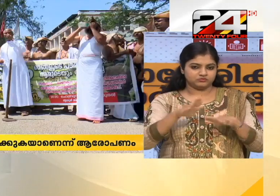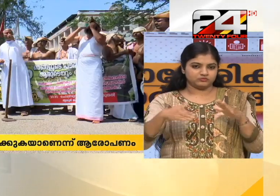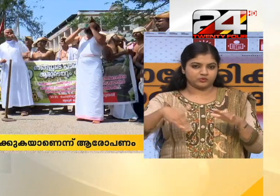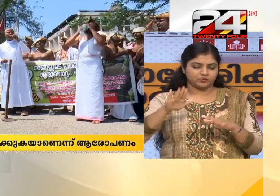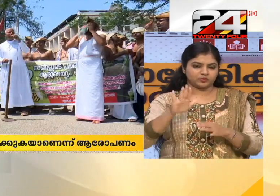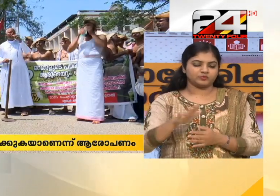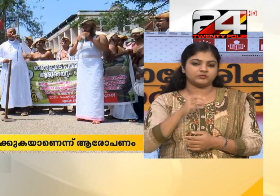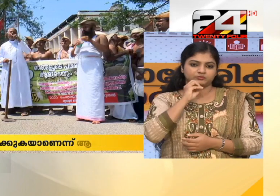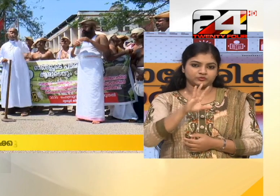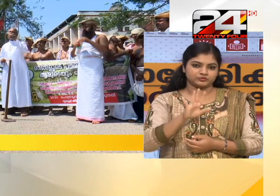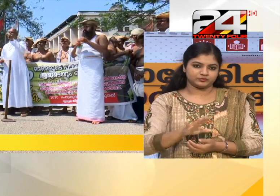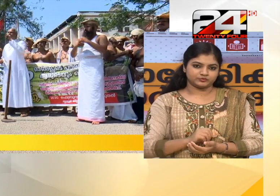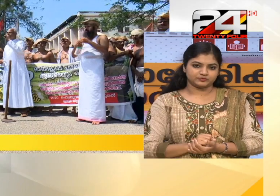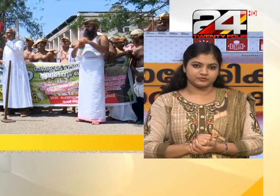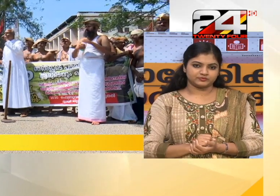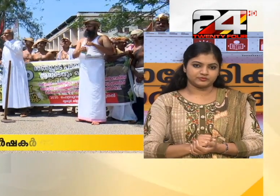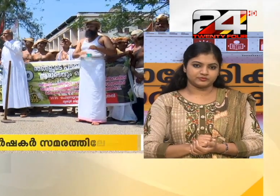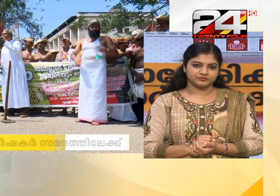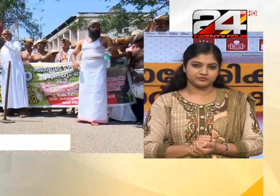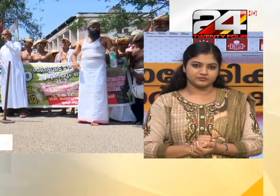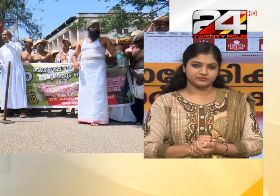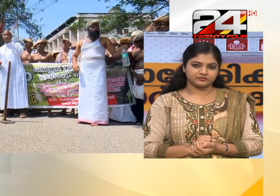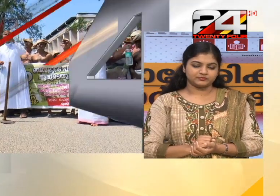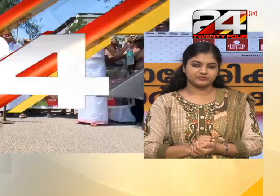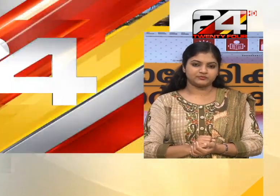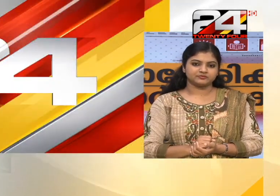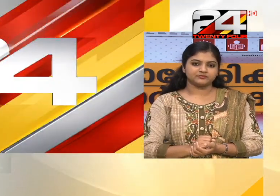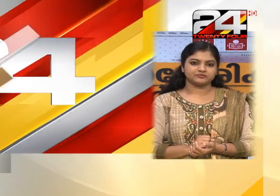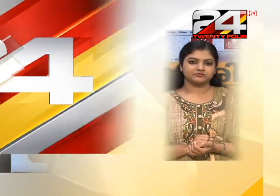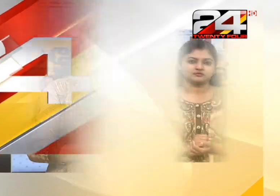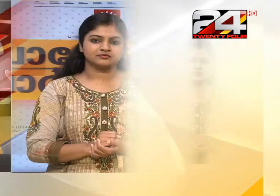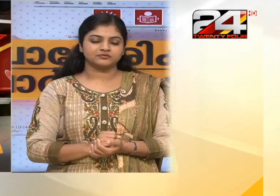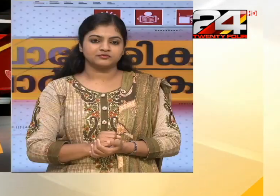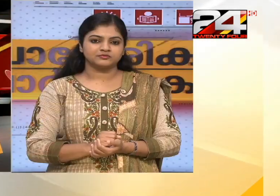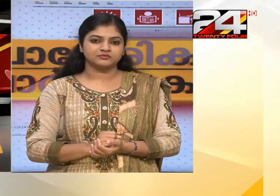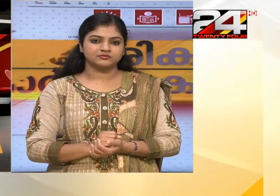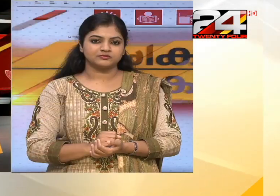വരുന്നതായാണ് അറിയിച്ചത്. 24 തൃശൂർ.